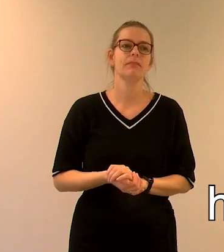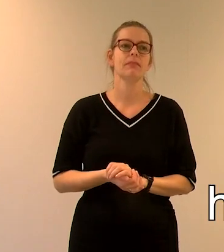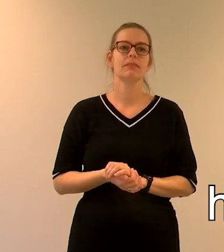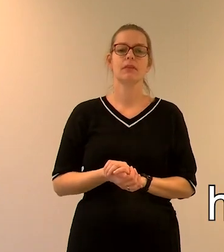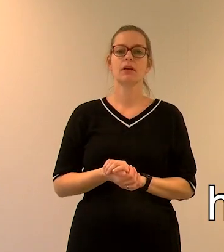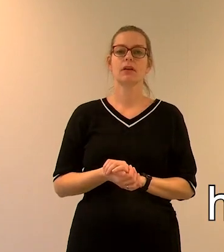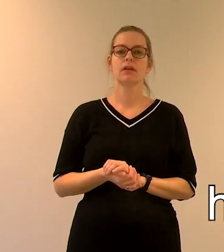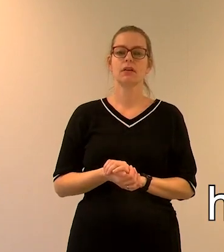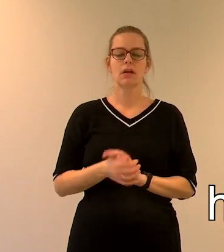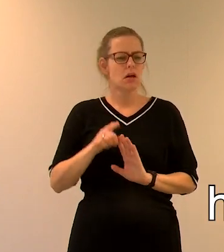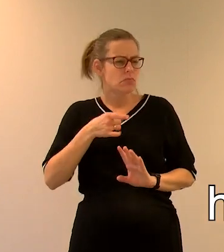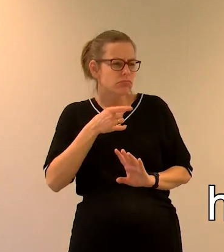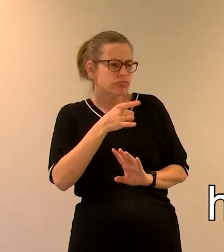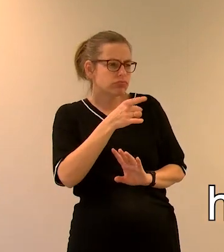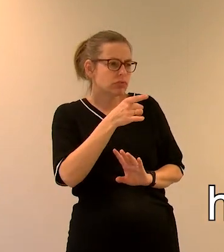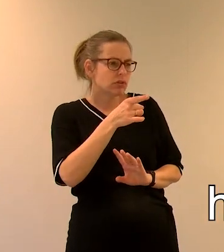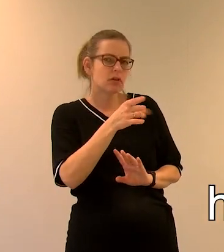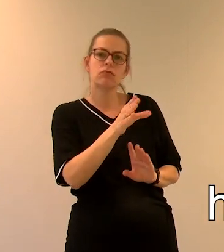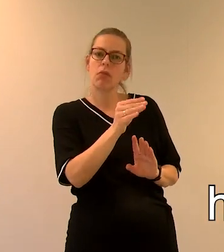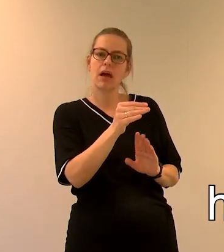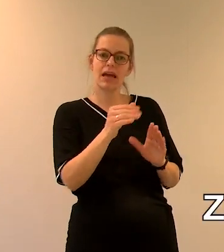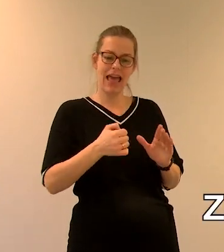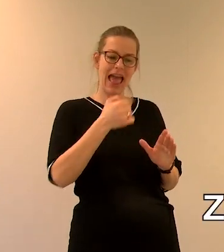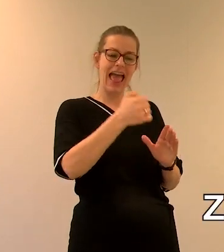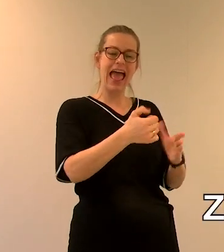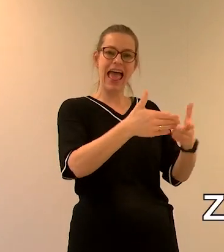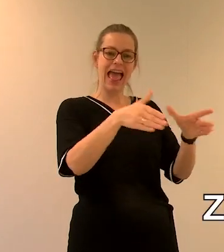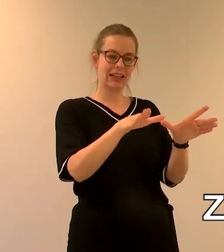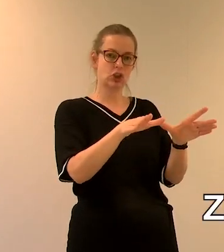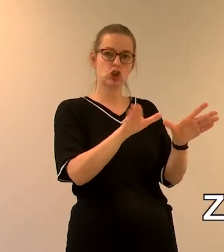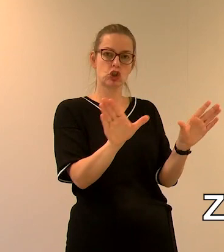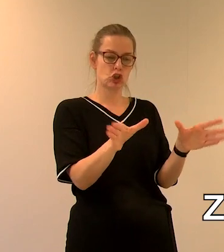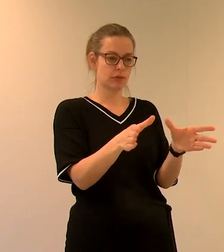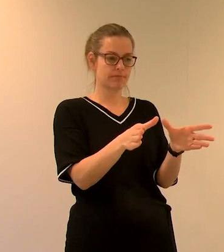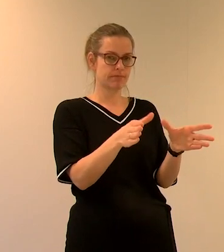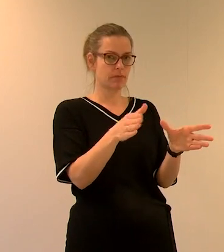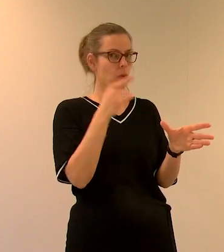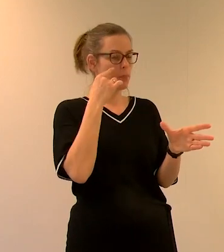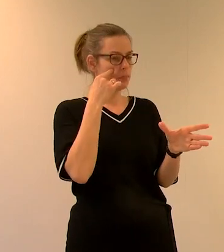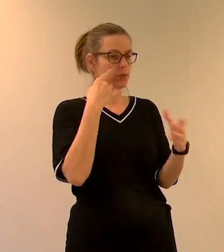Niet ver daar vandaan brachten herders de nacht door in het veld. Ze hielden de wacht bij hun kudde.